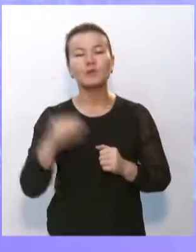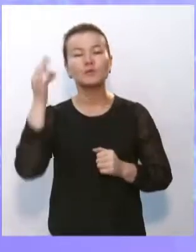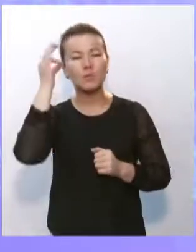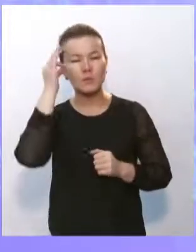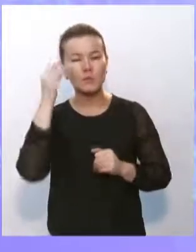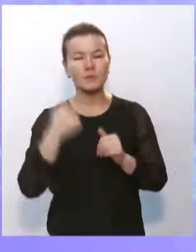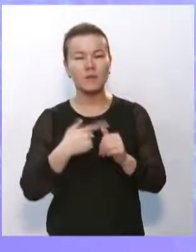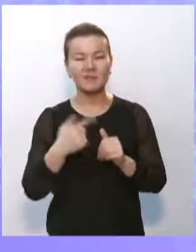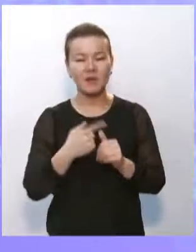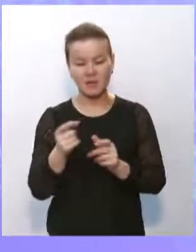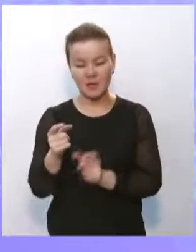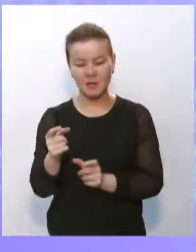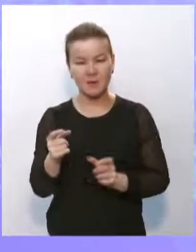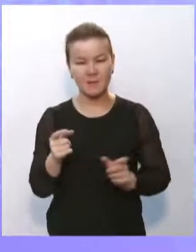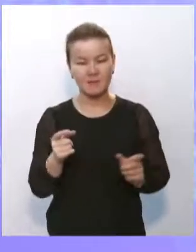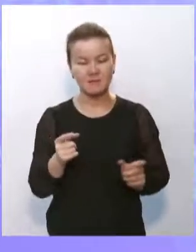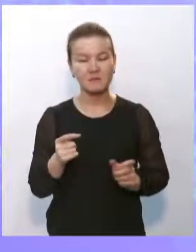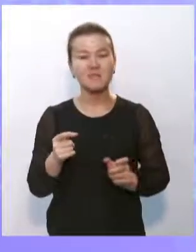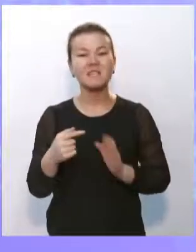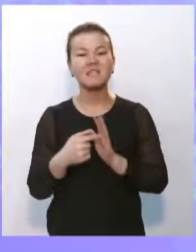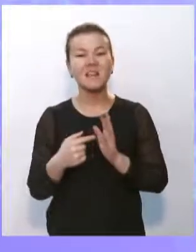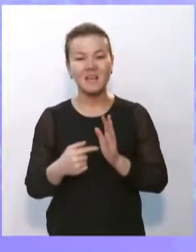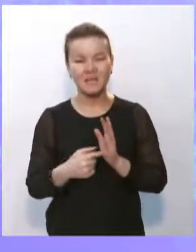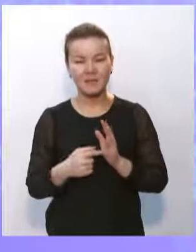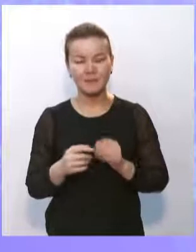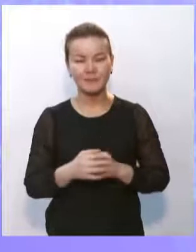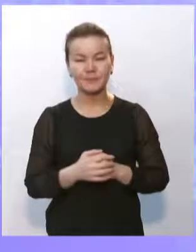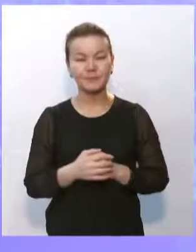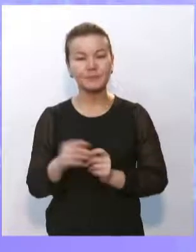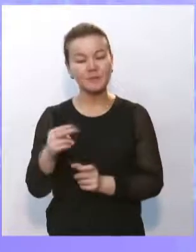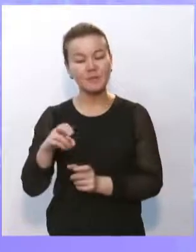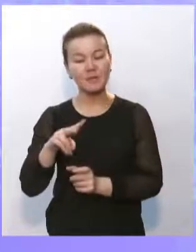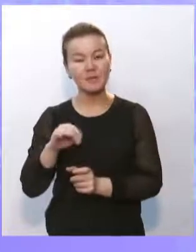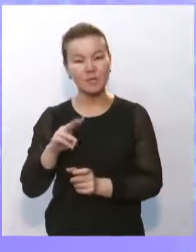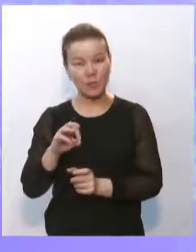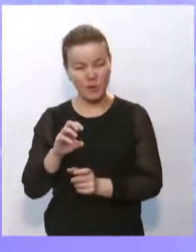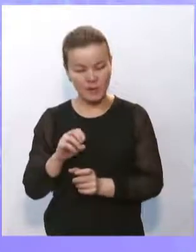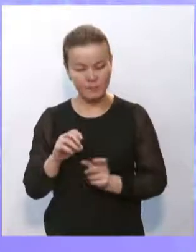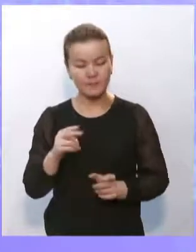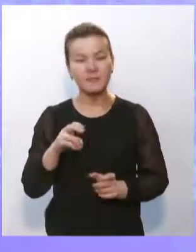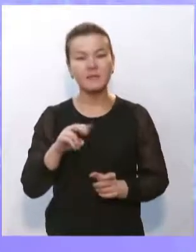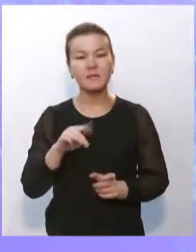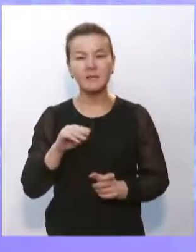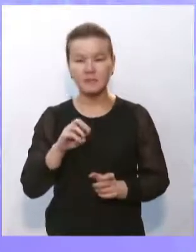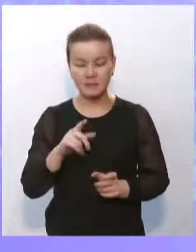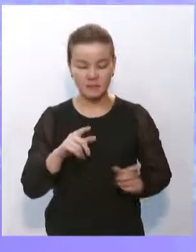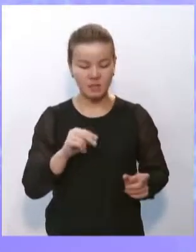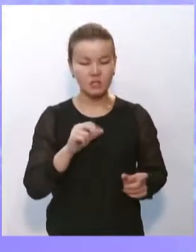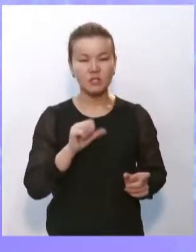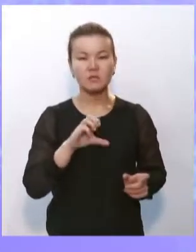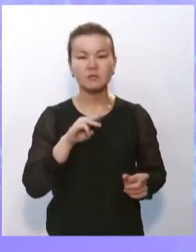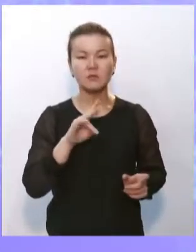название компонентов деления делим а делитель частное